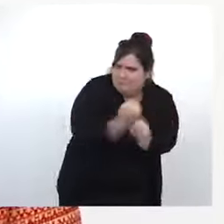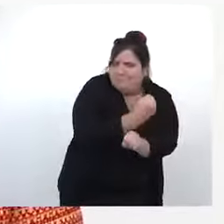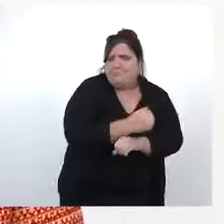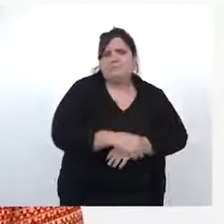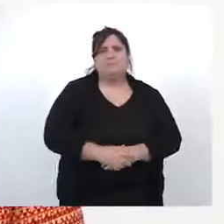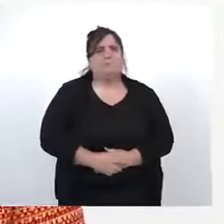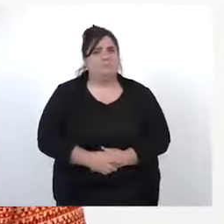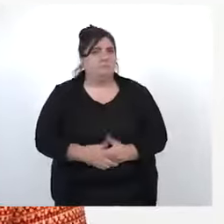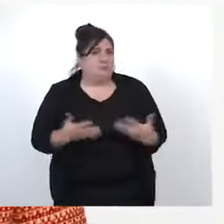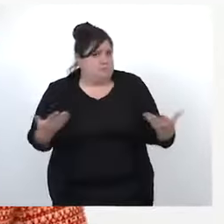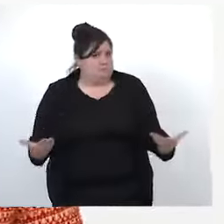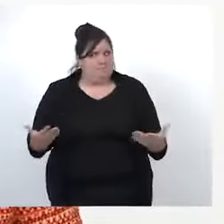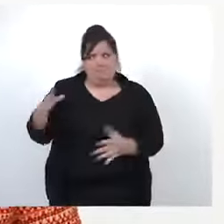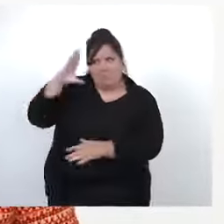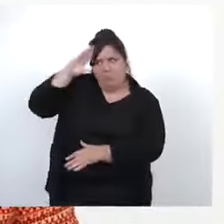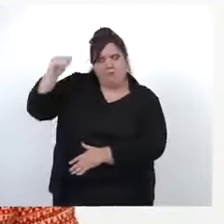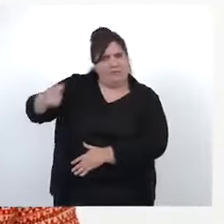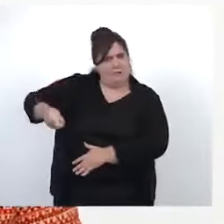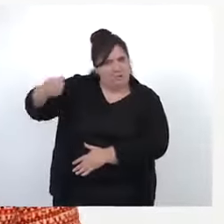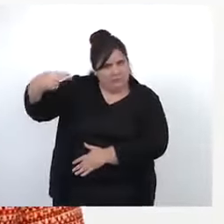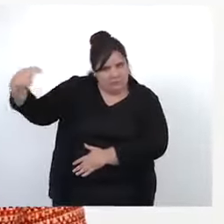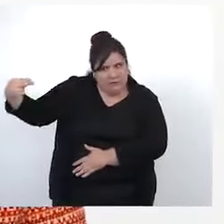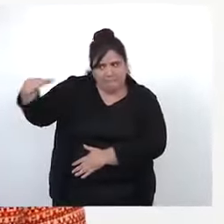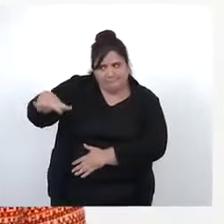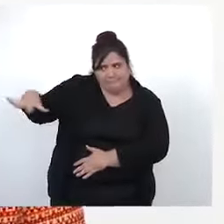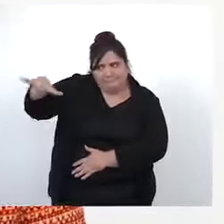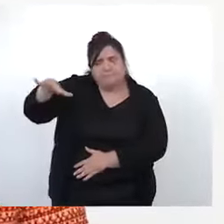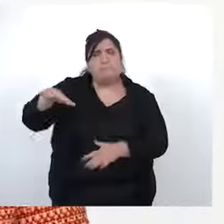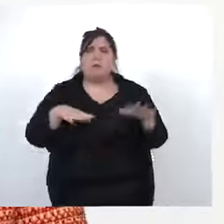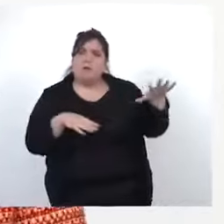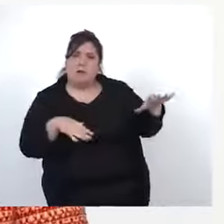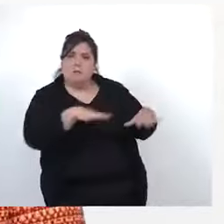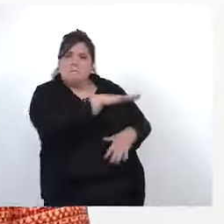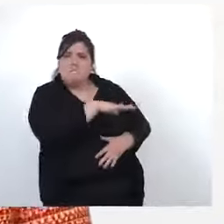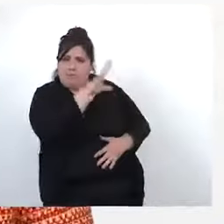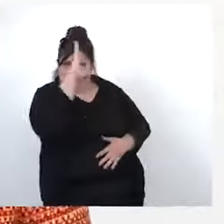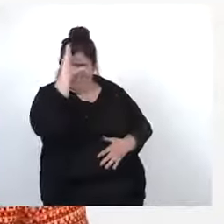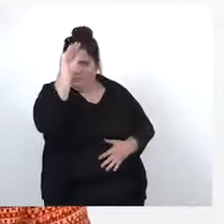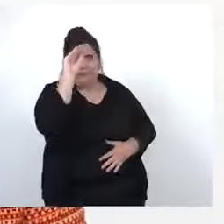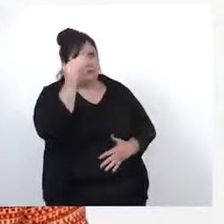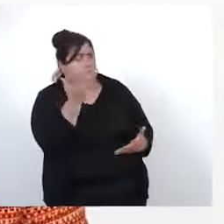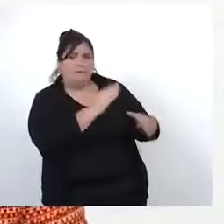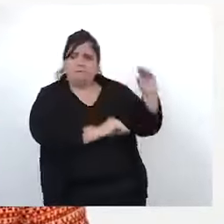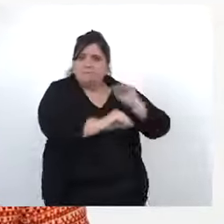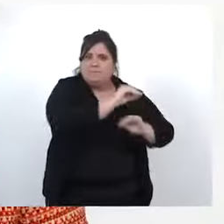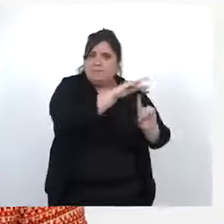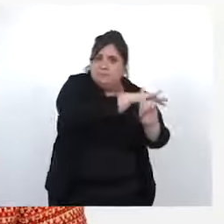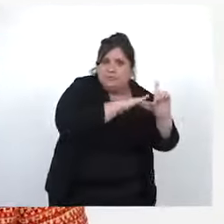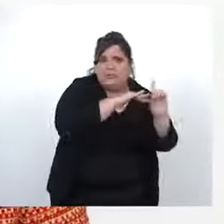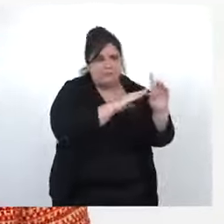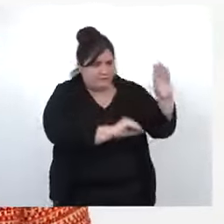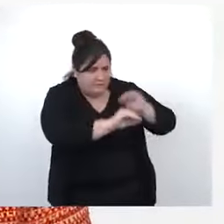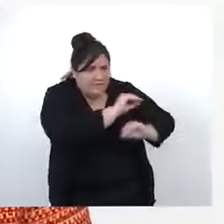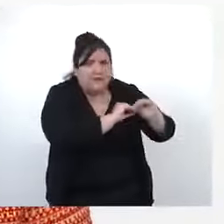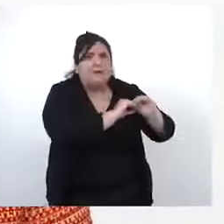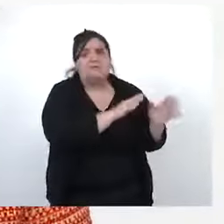situation de handicap. À présent, les professionnels de l'éducation nationale, ceux du secteur médico-social ou sanitaire, ainsi